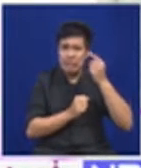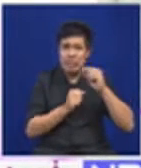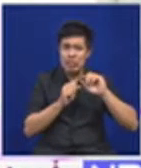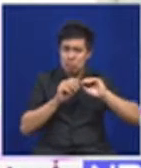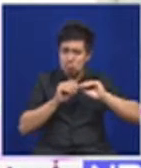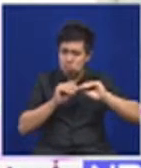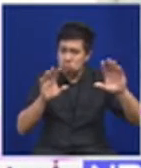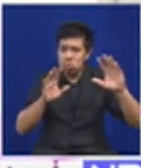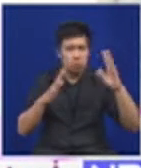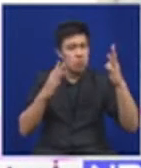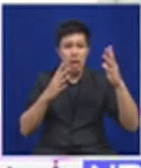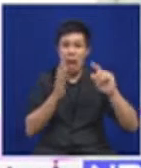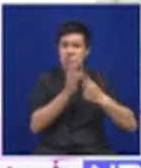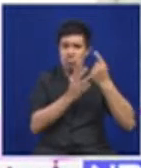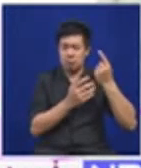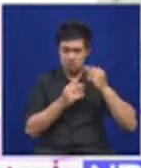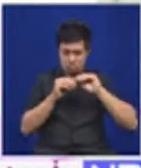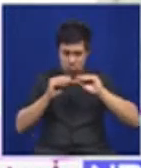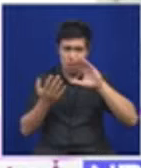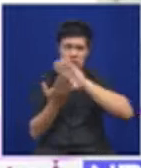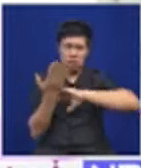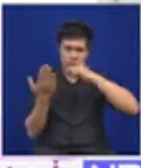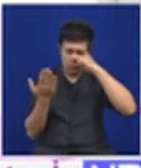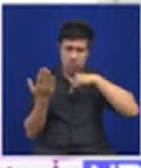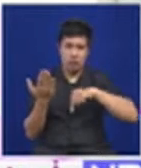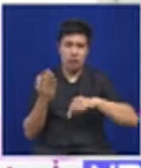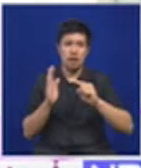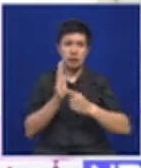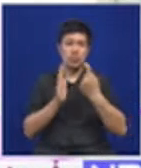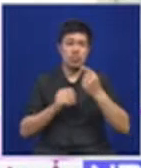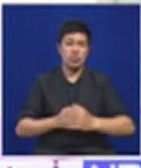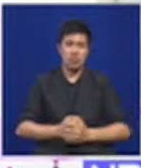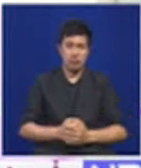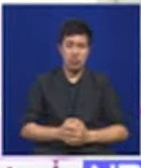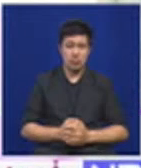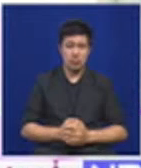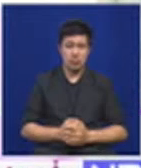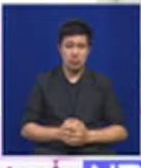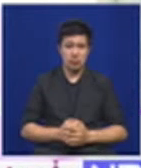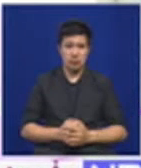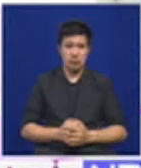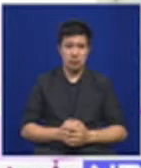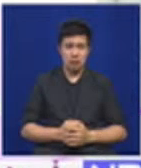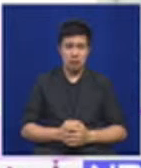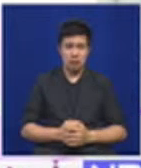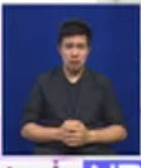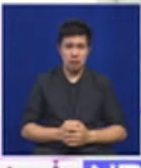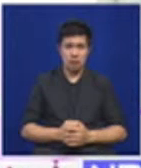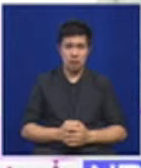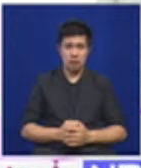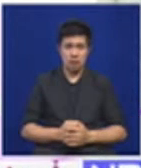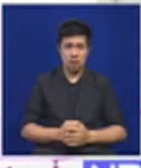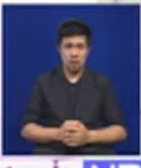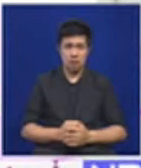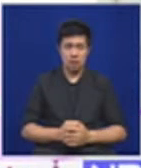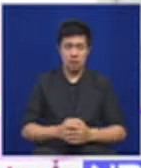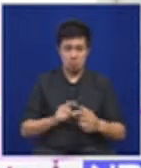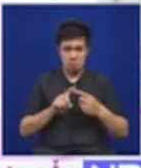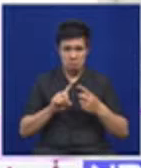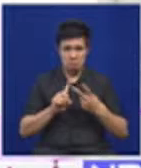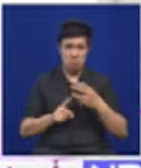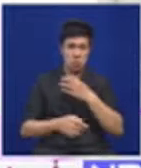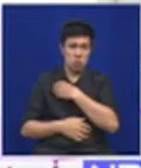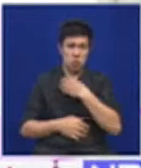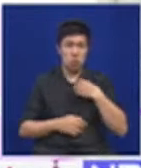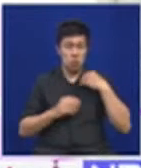ไปโชว์ที่ไหนมาก่อนจะมาโชว์ที่จังหวัดบึงกาฬนอกจากนี้จังหวัดบึงกาฬได้รับความสนใจจากท่านเอกอัครราชทูตมาเลเ